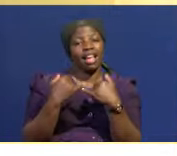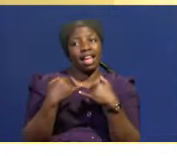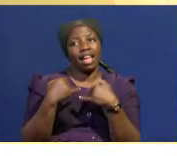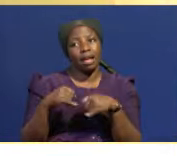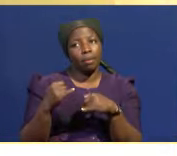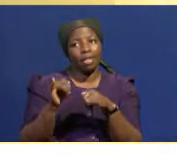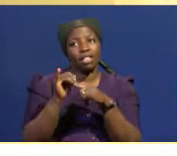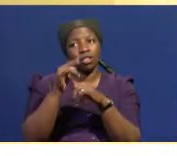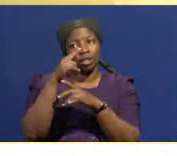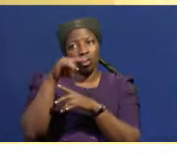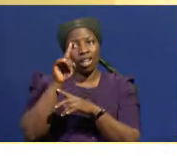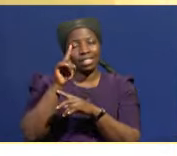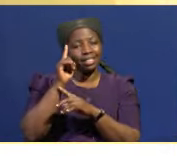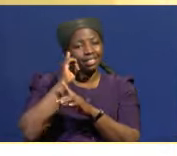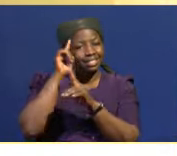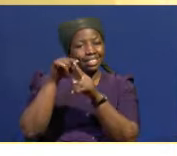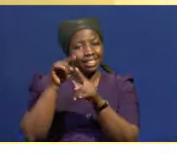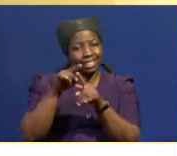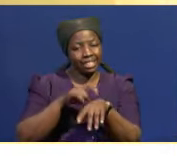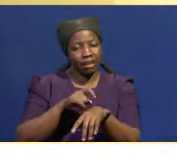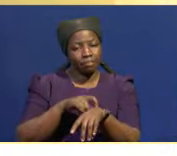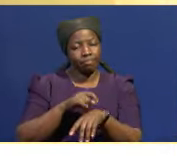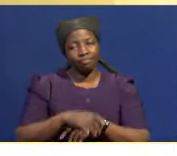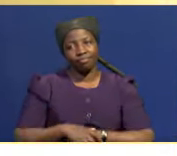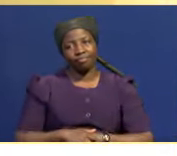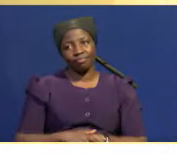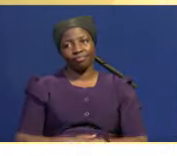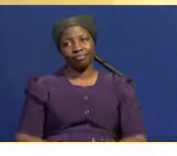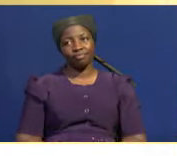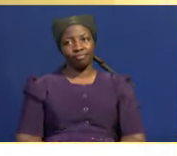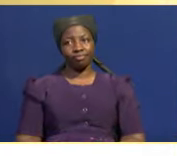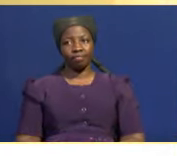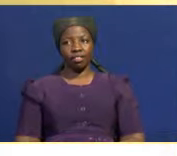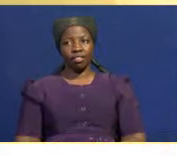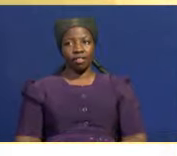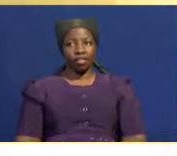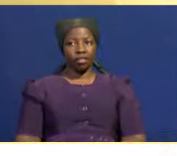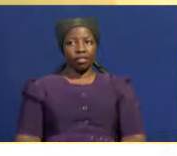Nikiripotia KBC Channel 1 kutoka mahakama kuu ya Milimani. Jina langu ni Joseph Wakungu.